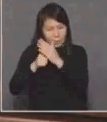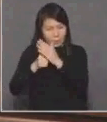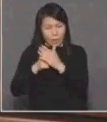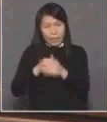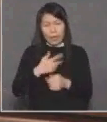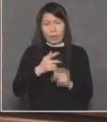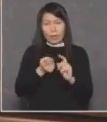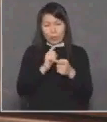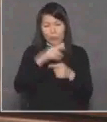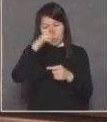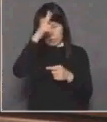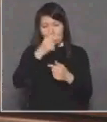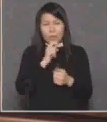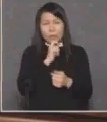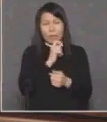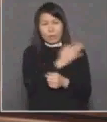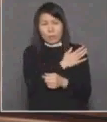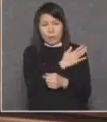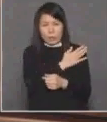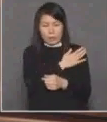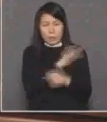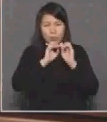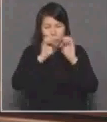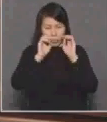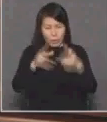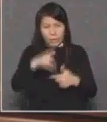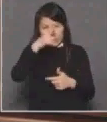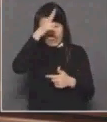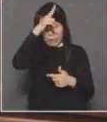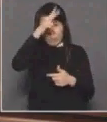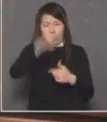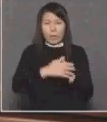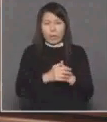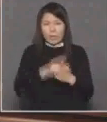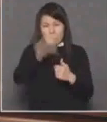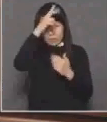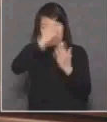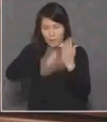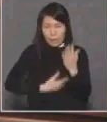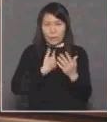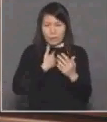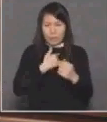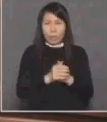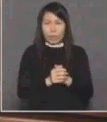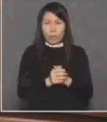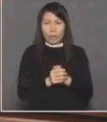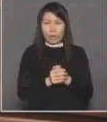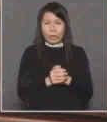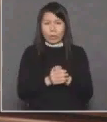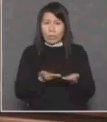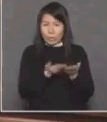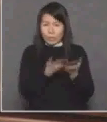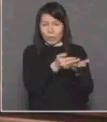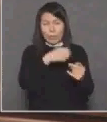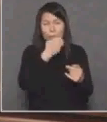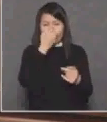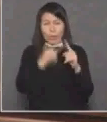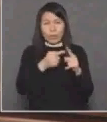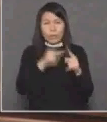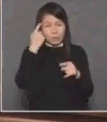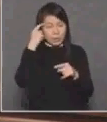有責任去推行政府嘅政策嘅，而係向市民咧去廣播